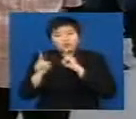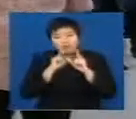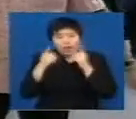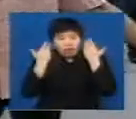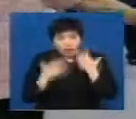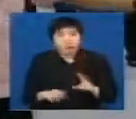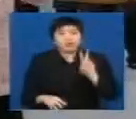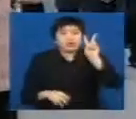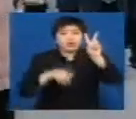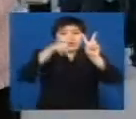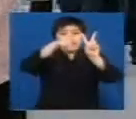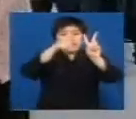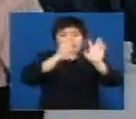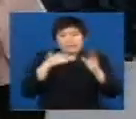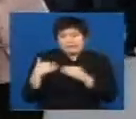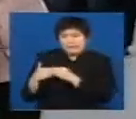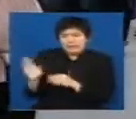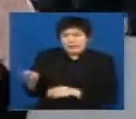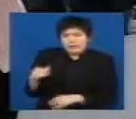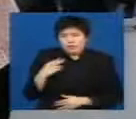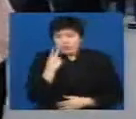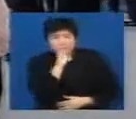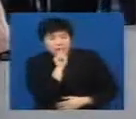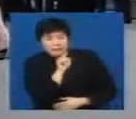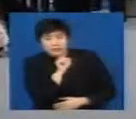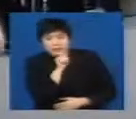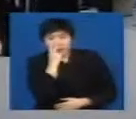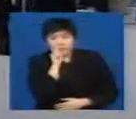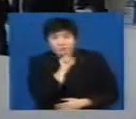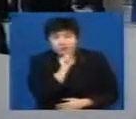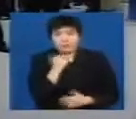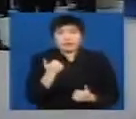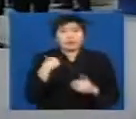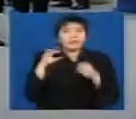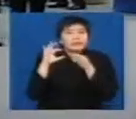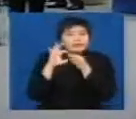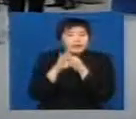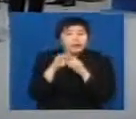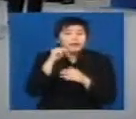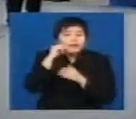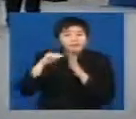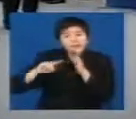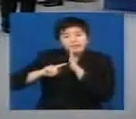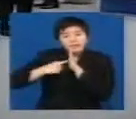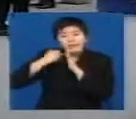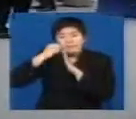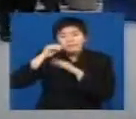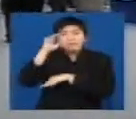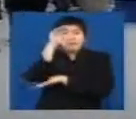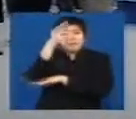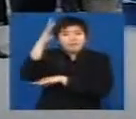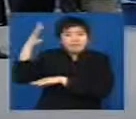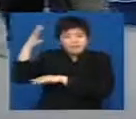มาแล้ว ดูนี่ท่านนี่นะฮะอันนี้นะฮะเตือนตอนต้นน้ำเพราะว่าเราป้องกันเรื่องน้ำป่าต